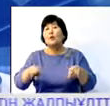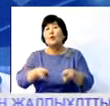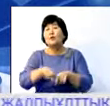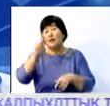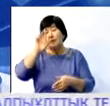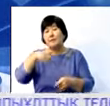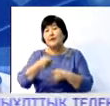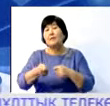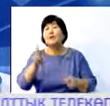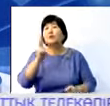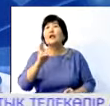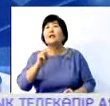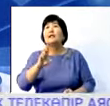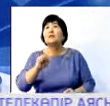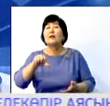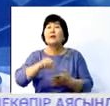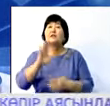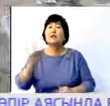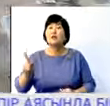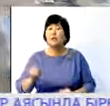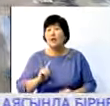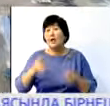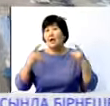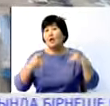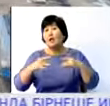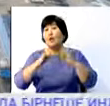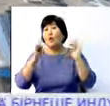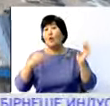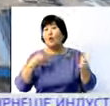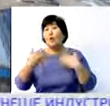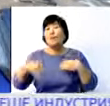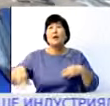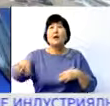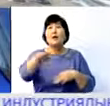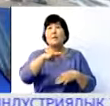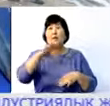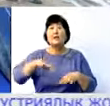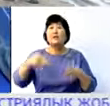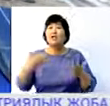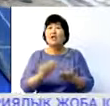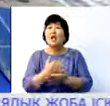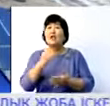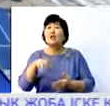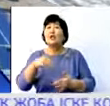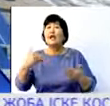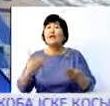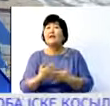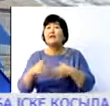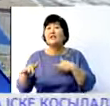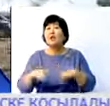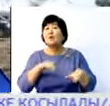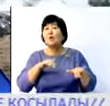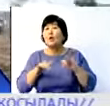басшысы Нұрсұлтан Назарбаев қатысады деп күтілуде. Телекөпір барысында онлайн режимде бүкіл ел бойынша жаңа индустриялық, инновациялық,